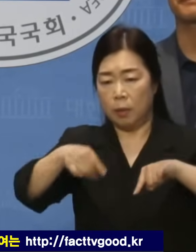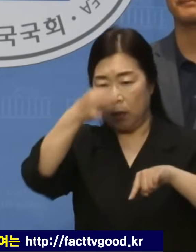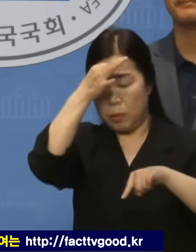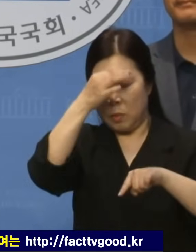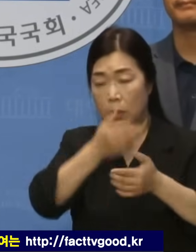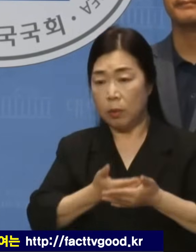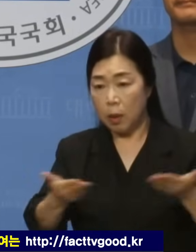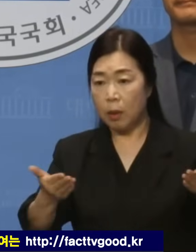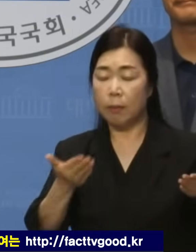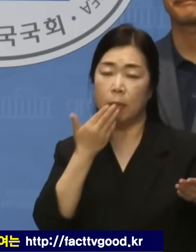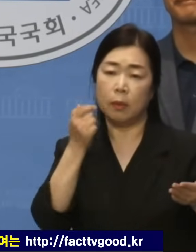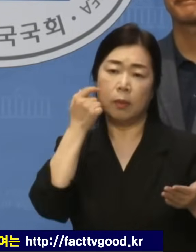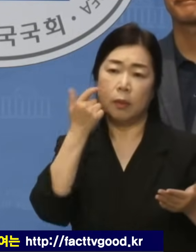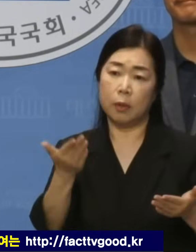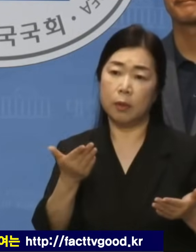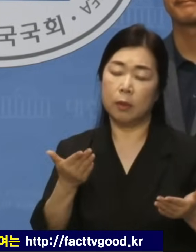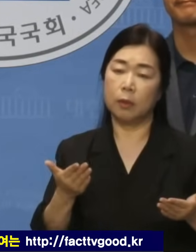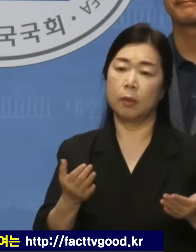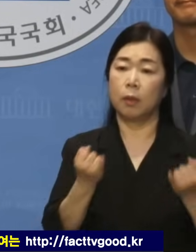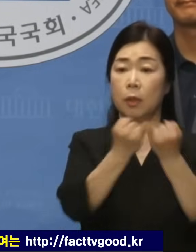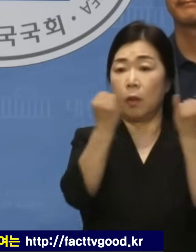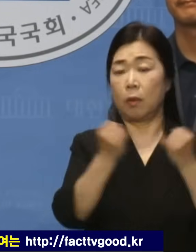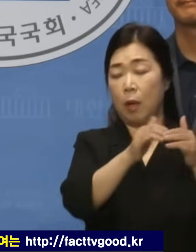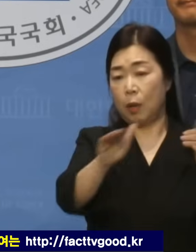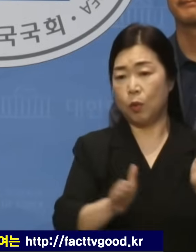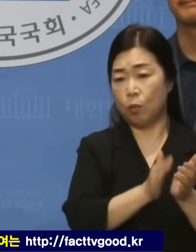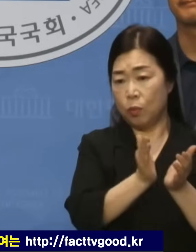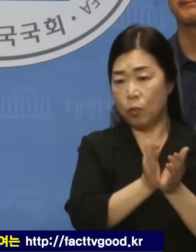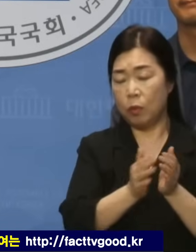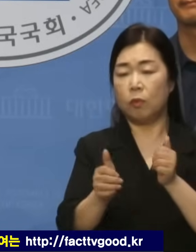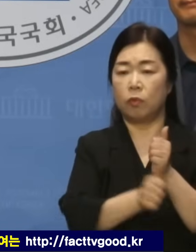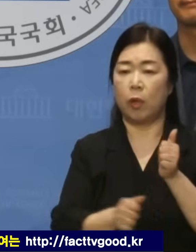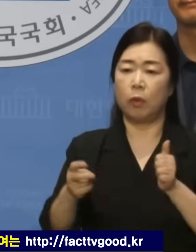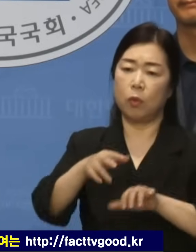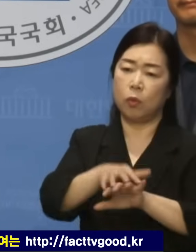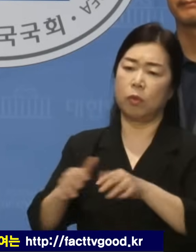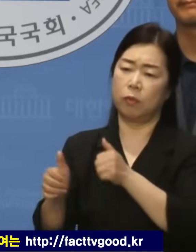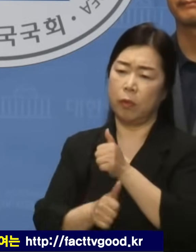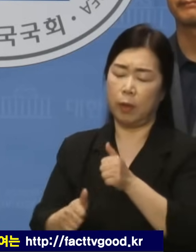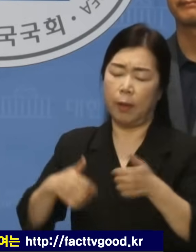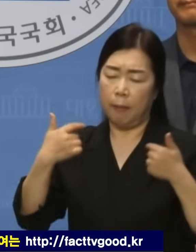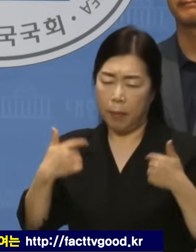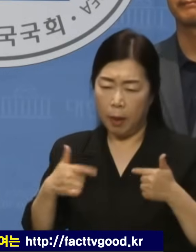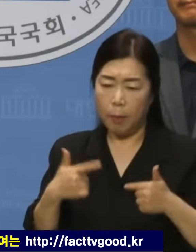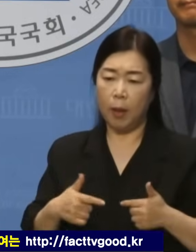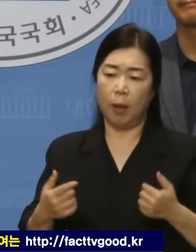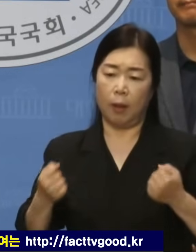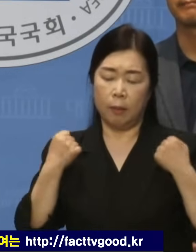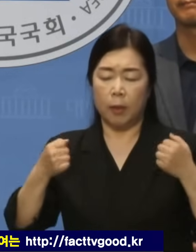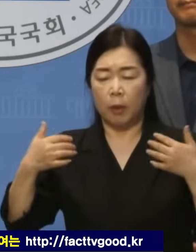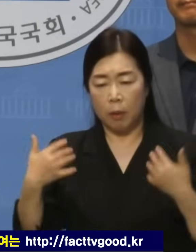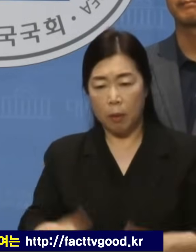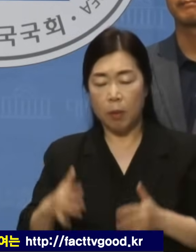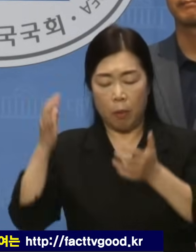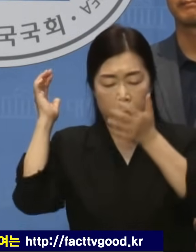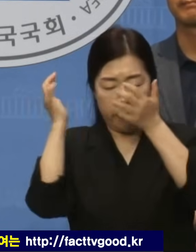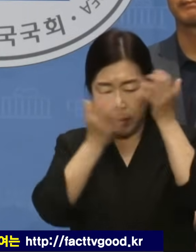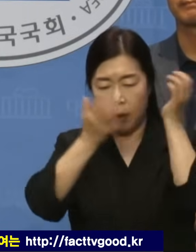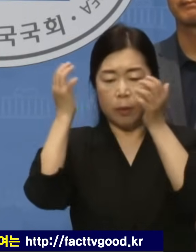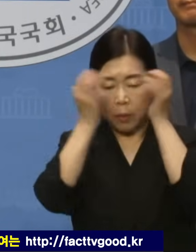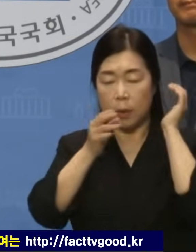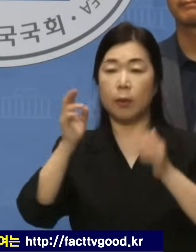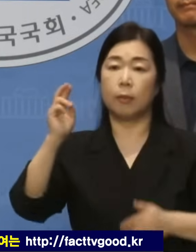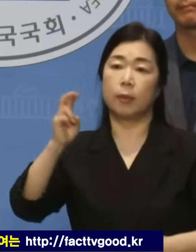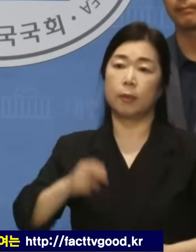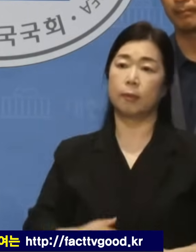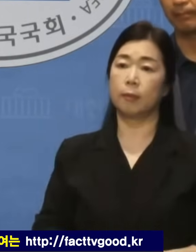있을지 여성가족부와 조직위원회 구성원들은 매일매일 무기력하고 혼란스러웠을 것입니다.